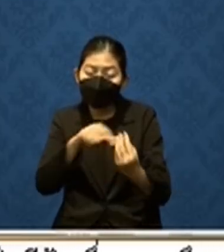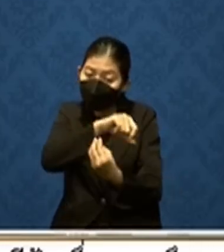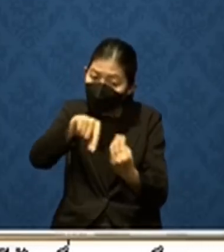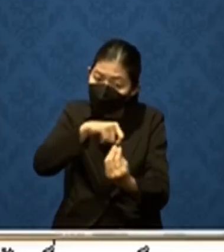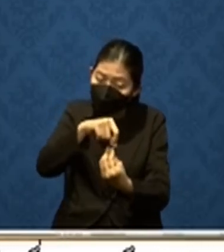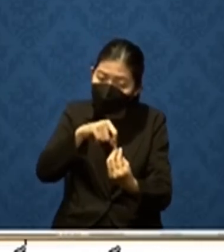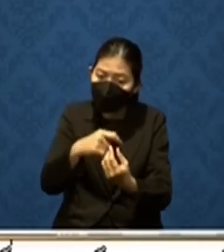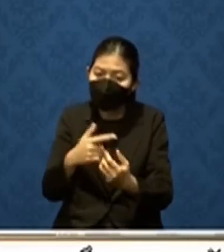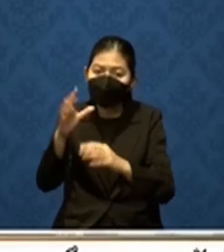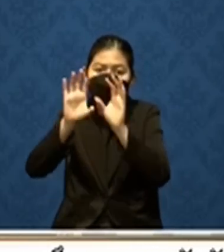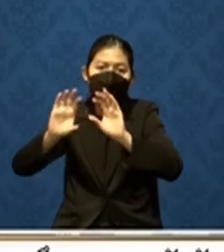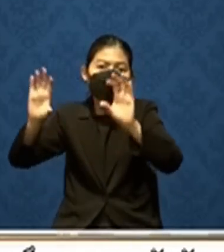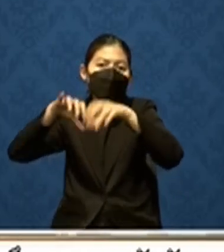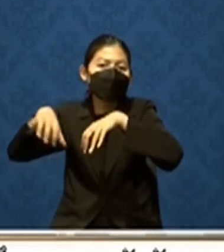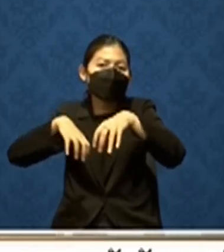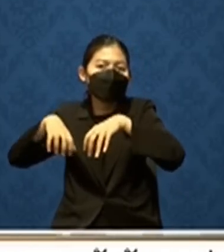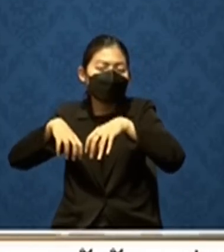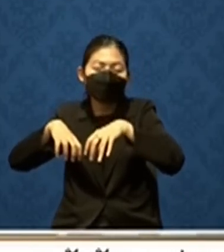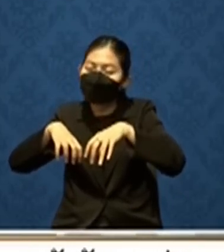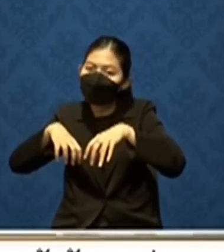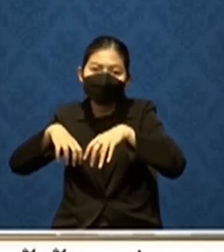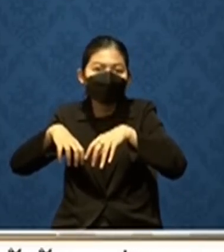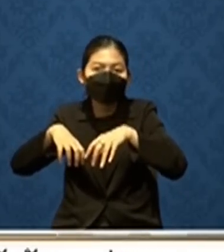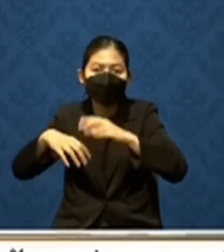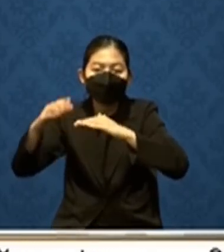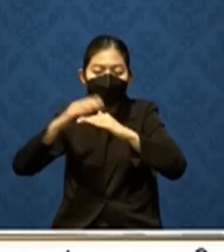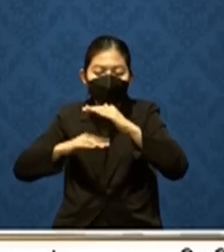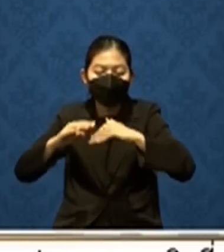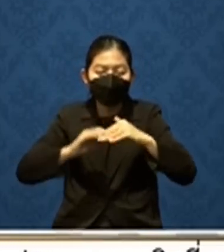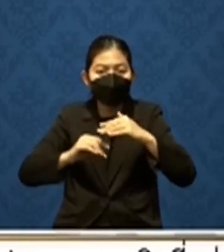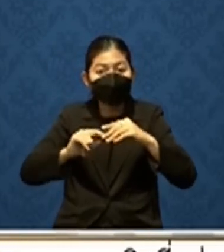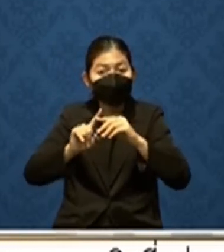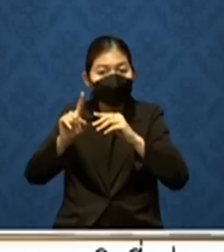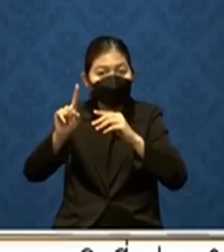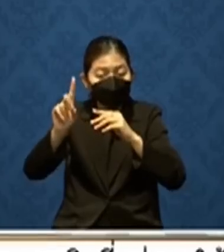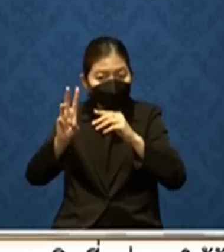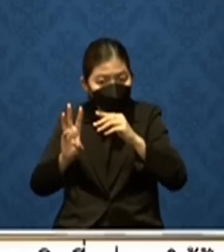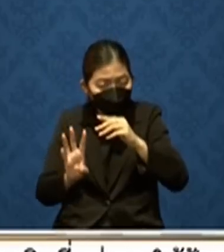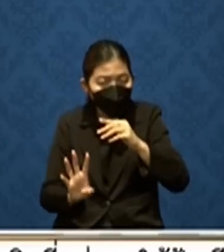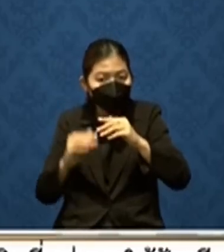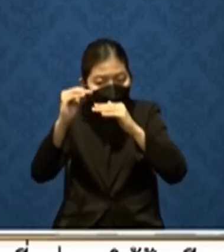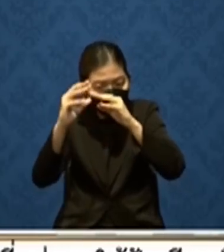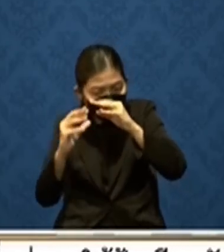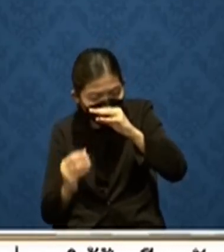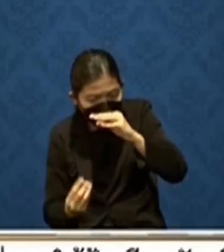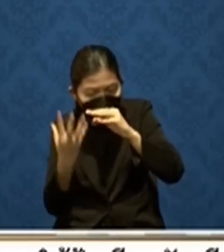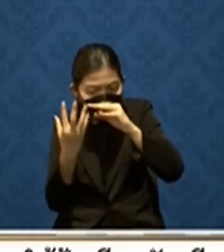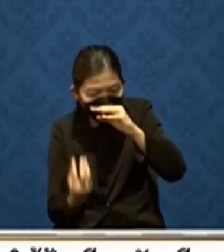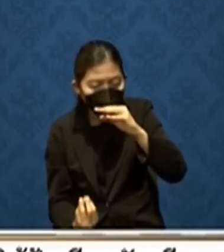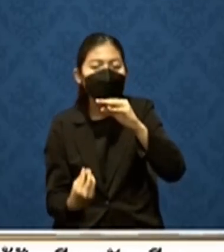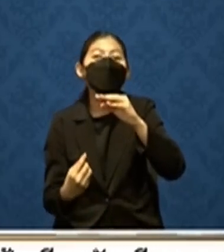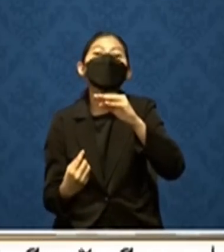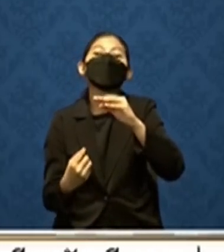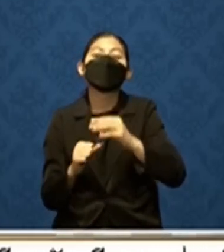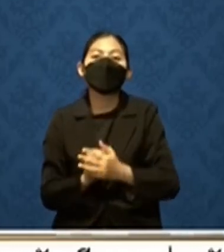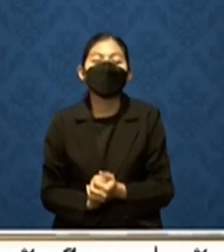ของภาครัฐลดลงเป็นอันดับลดลง 10อันดับอย่างนี้นะครับในรายละเอียดเพื่อสมาชิกจะมาขยายความให้